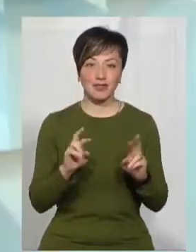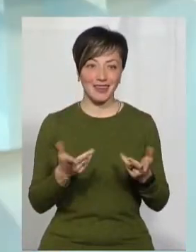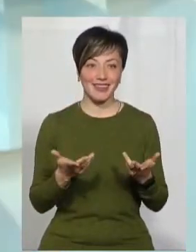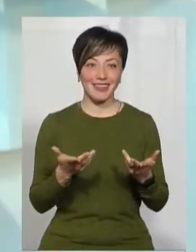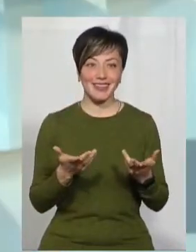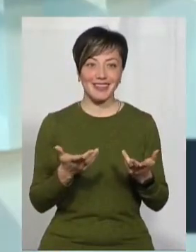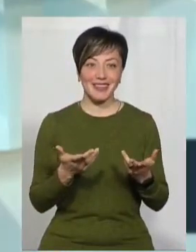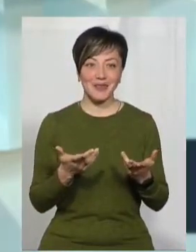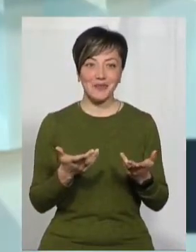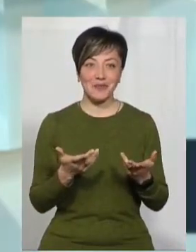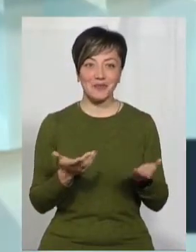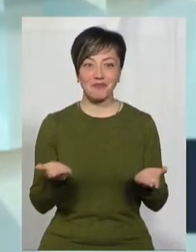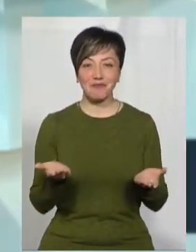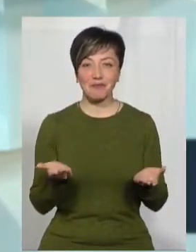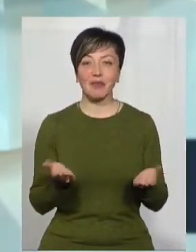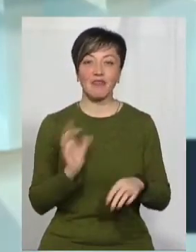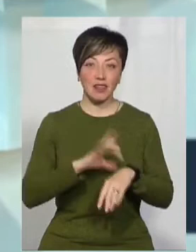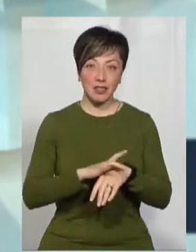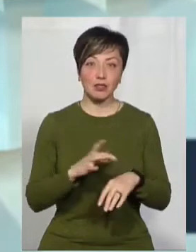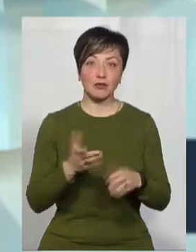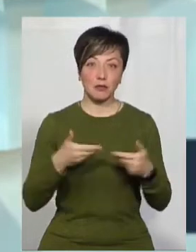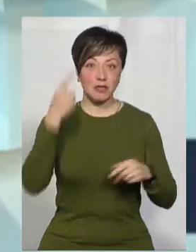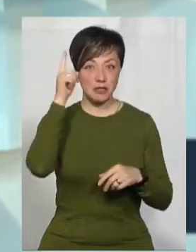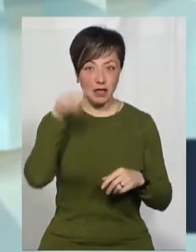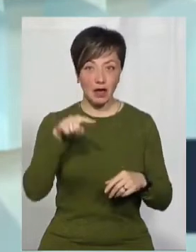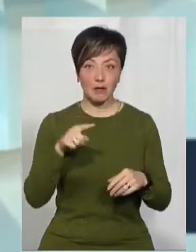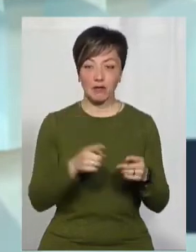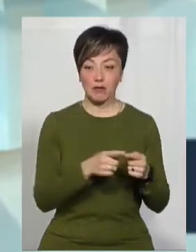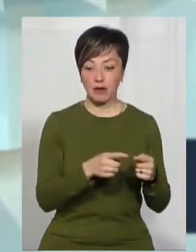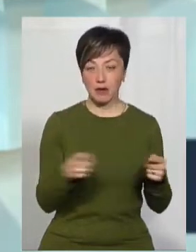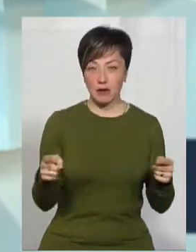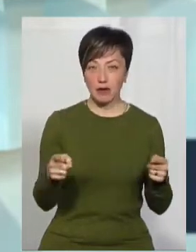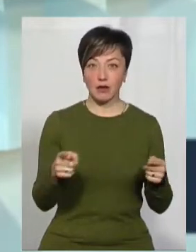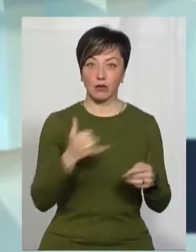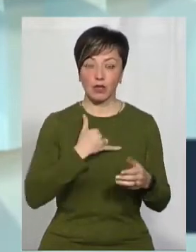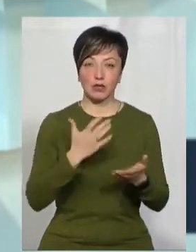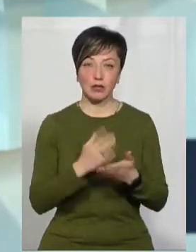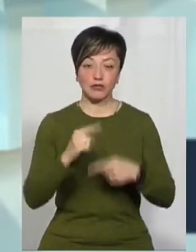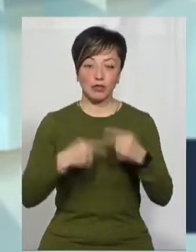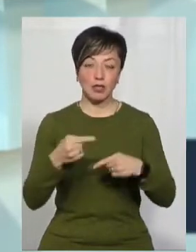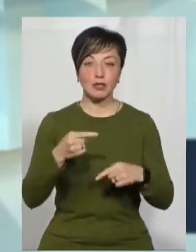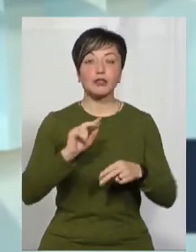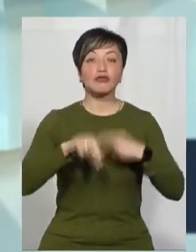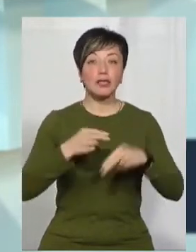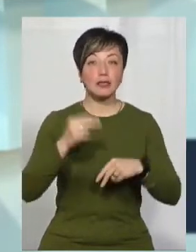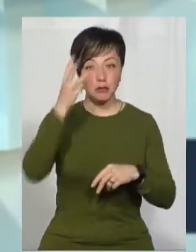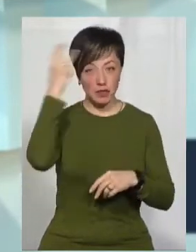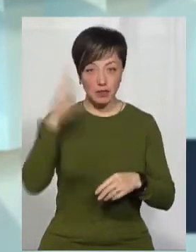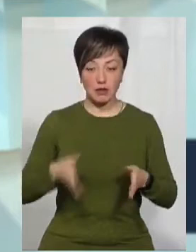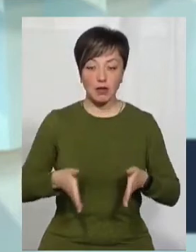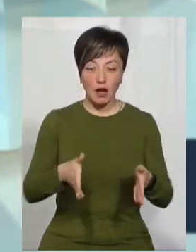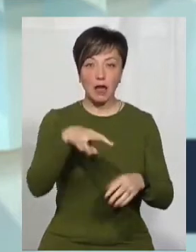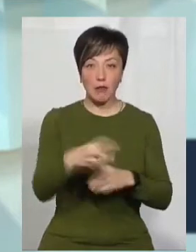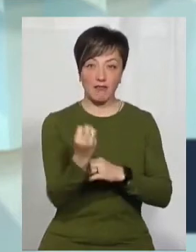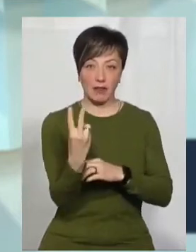як завдяки? Завдяки чи вопреки, якби, ну, фактично, ми всі знаємо про ті ділянки, які в нас є. Ми знаємо, що через Хмельницьку область проходить траса М-12,